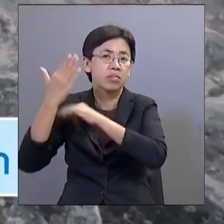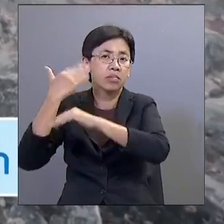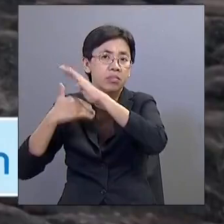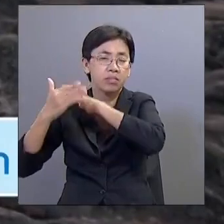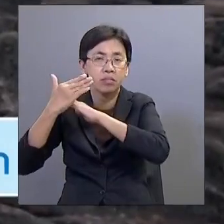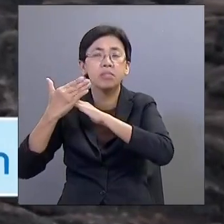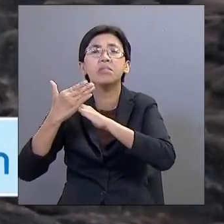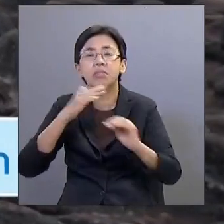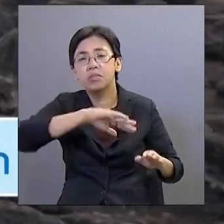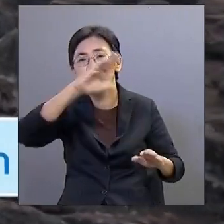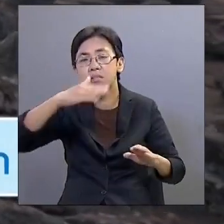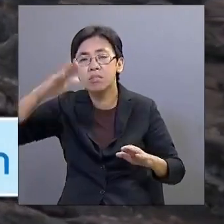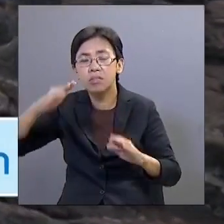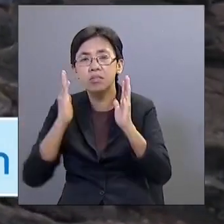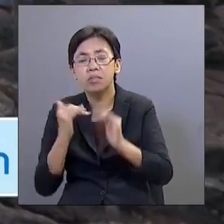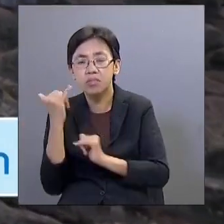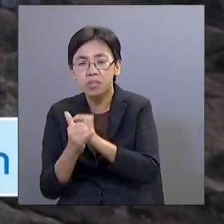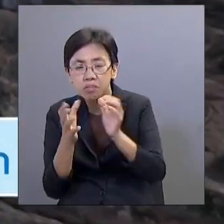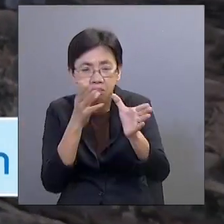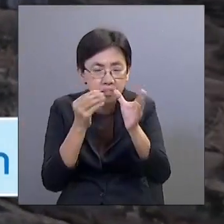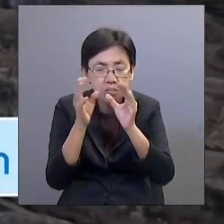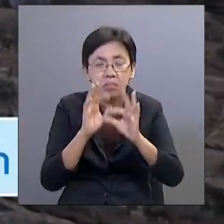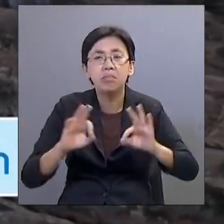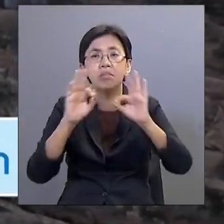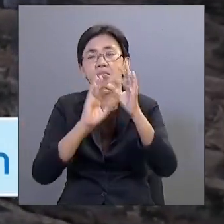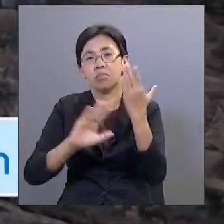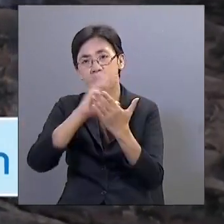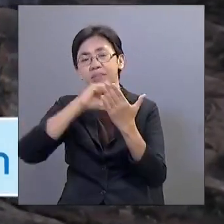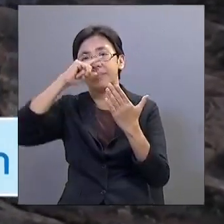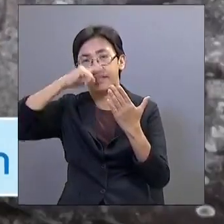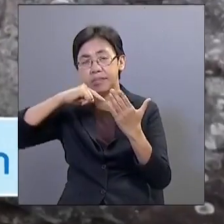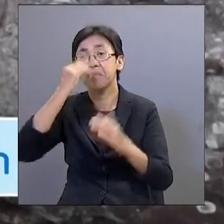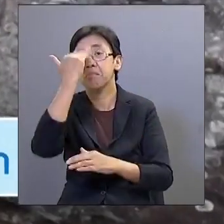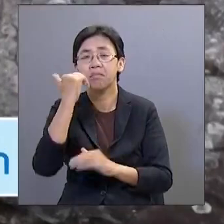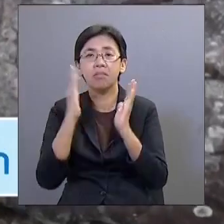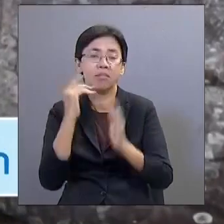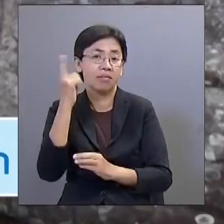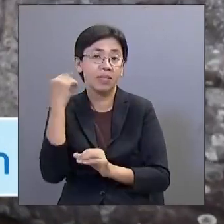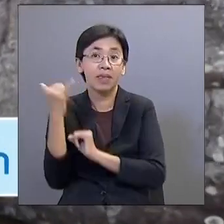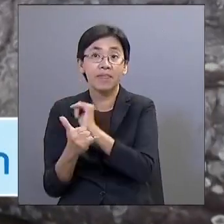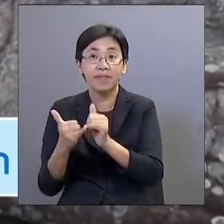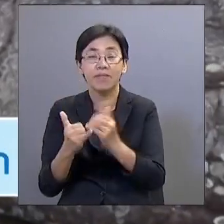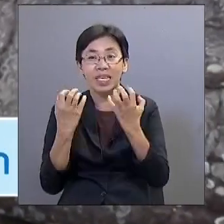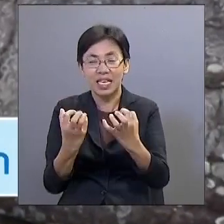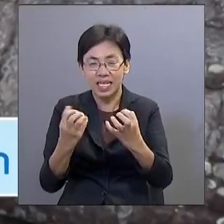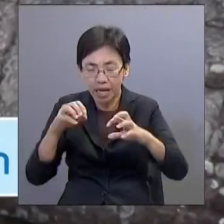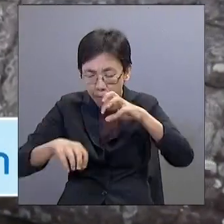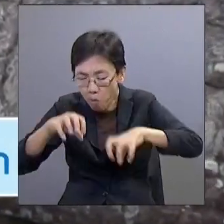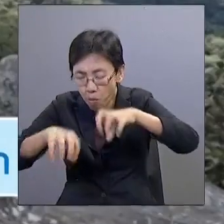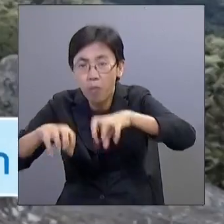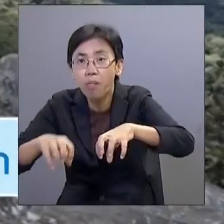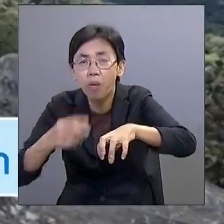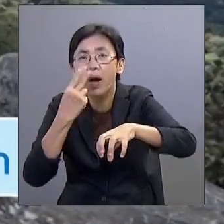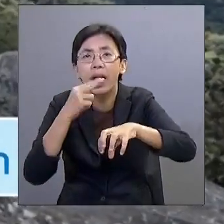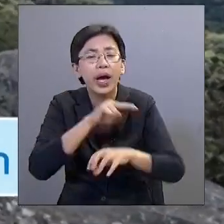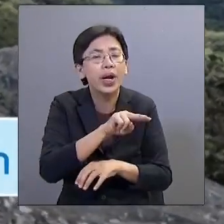และธรรมชาติที่ควรค่าแก่การเรียนรู้ที่สำคัญอีกแห่งหนึ่งของประเทศไทยค่ะเพราะเมื่อนักท่องเที่ยวมาถึงลานหินปุ่มยังสามารถมองเห็นทิ